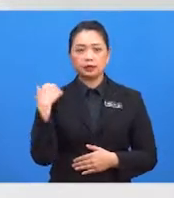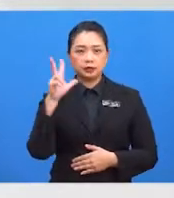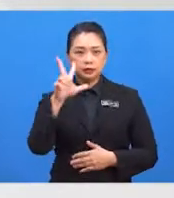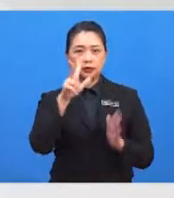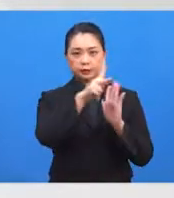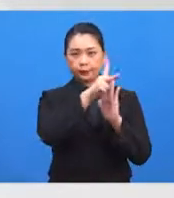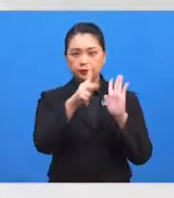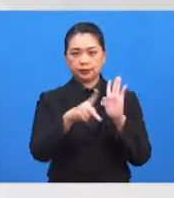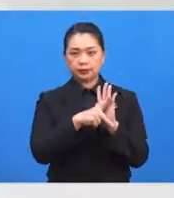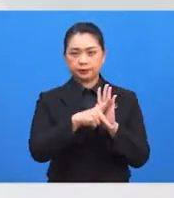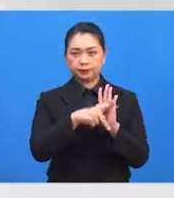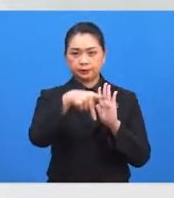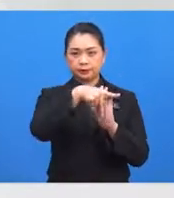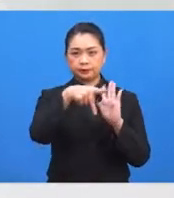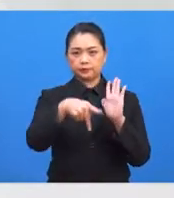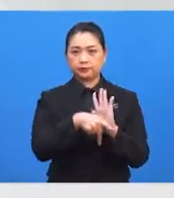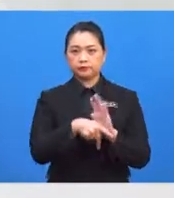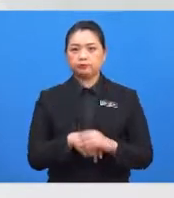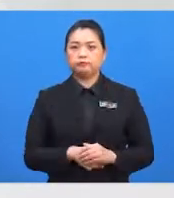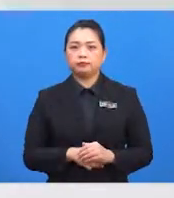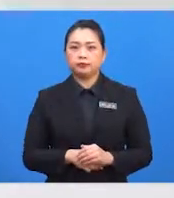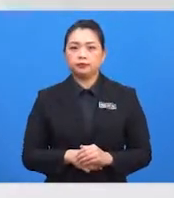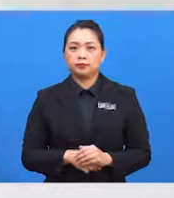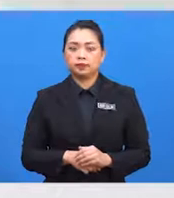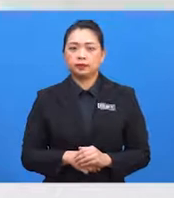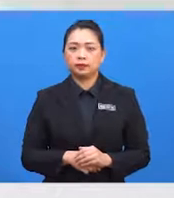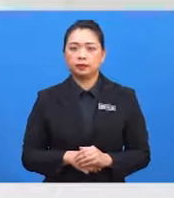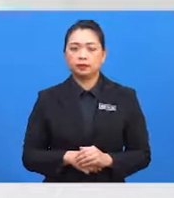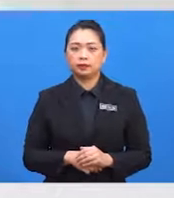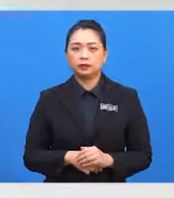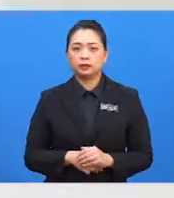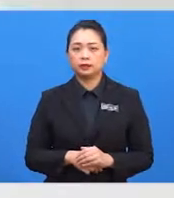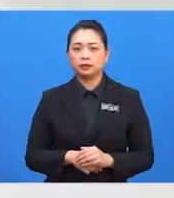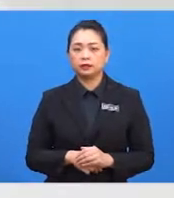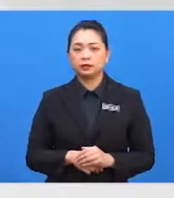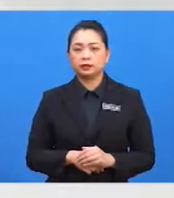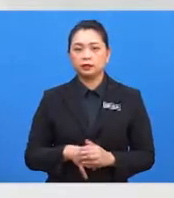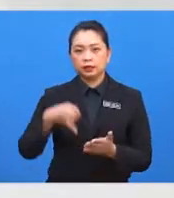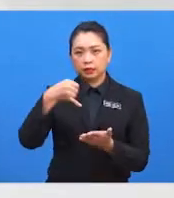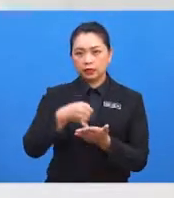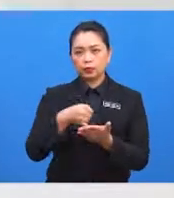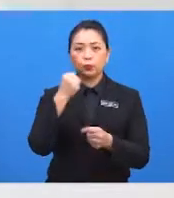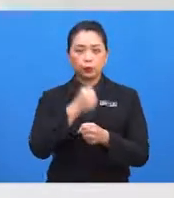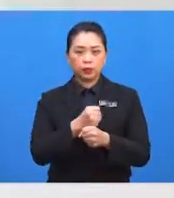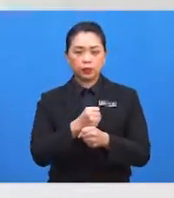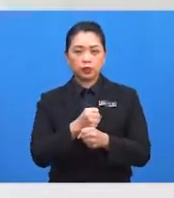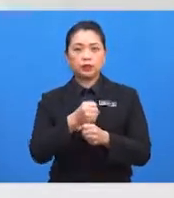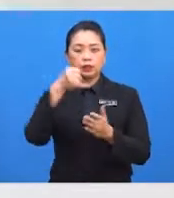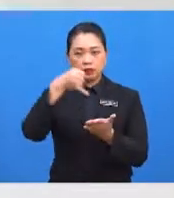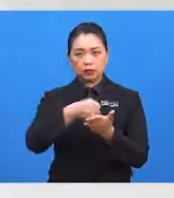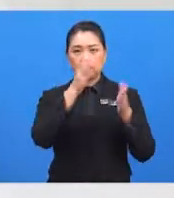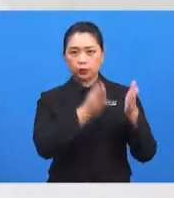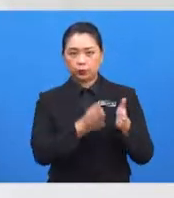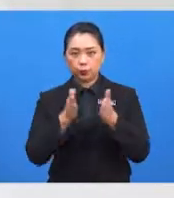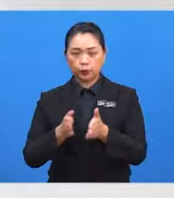pesanan kerja, iaitu it works atau mencapai tujuannya, it organize atau